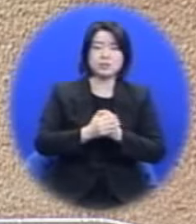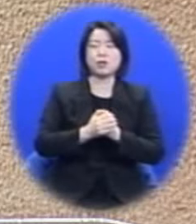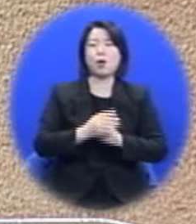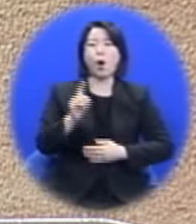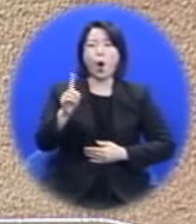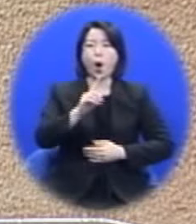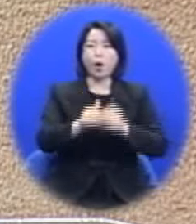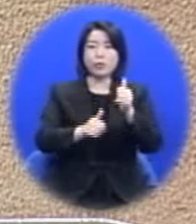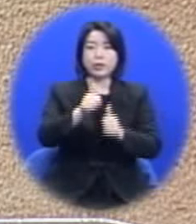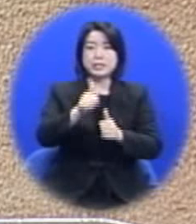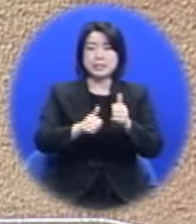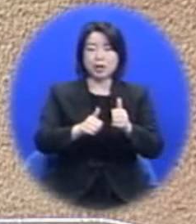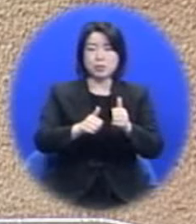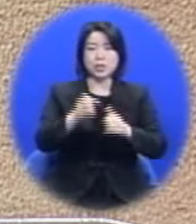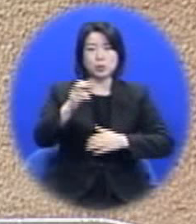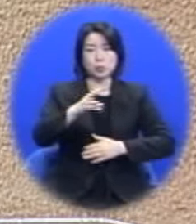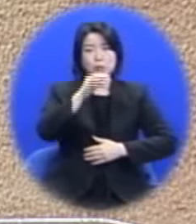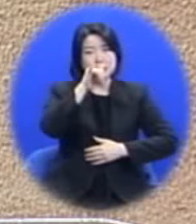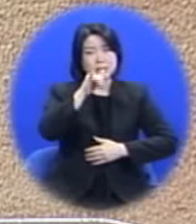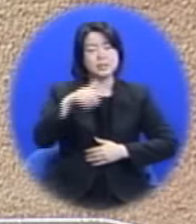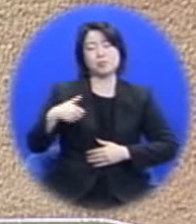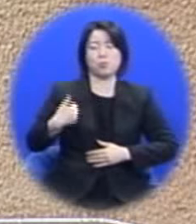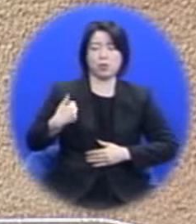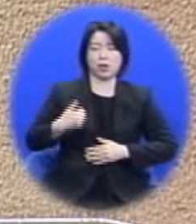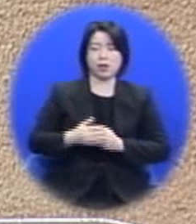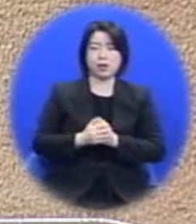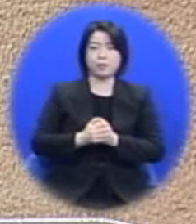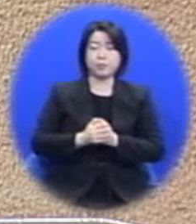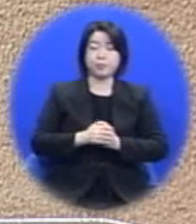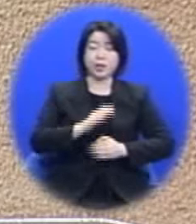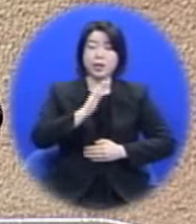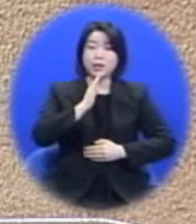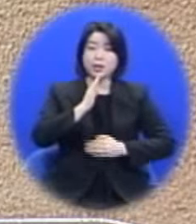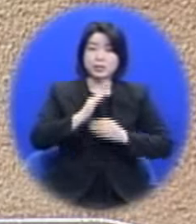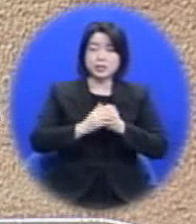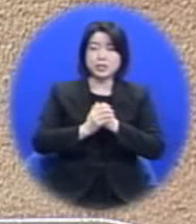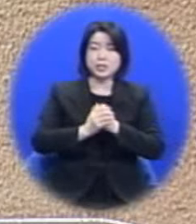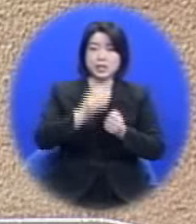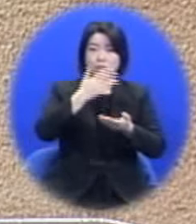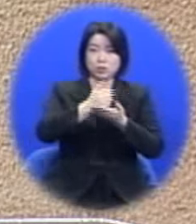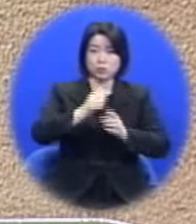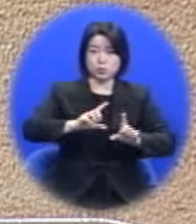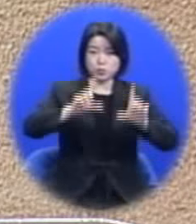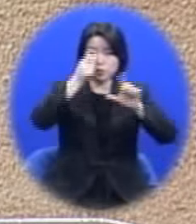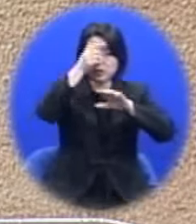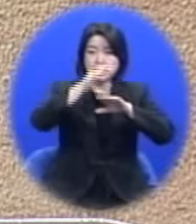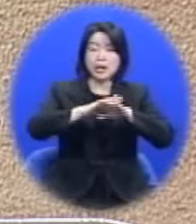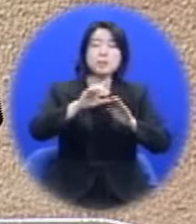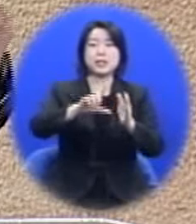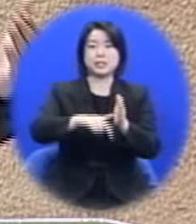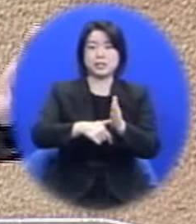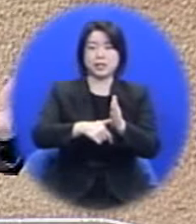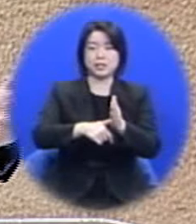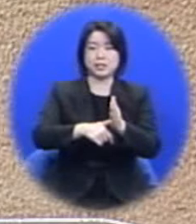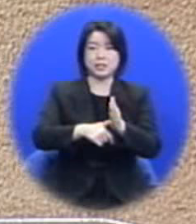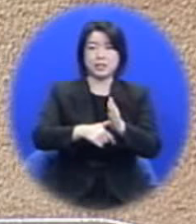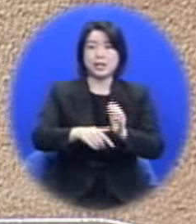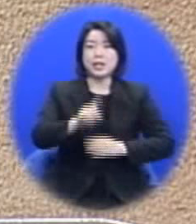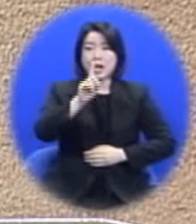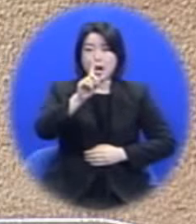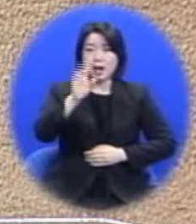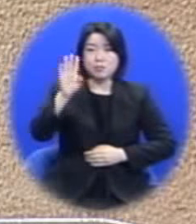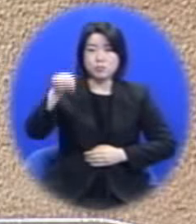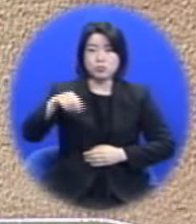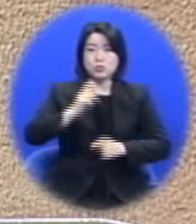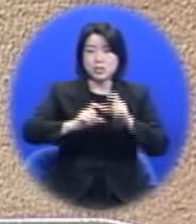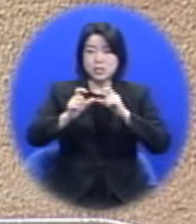시험이 여러분에게 또 있을지 몰라요. 사실 주일 예배 시간이 지금 한부 더 늘어난